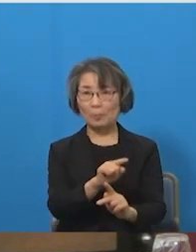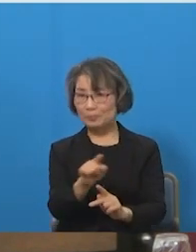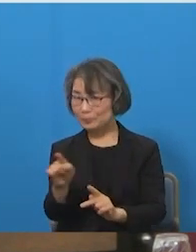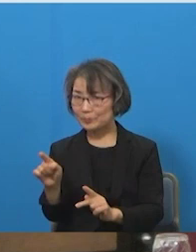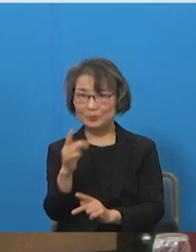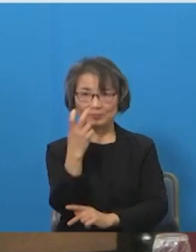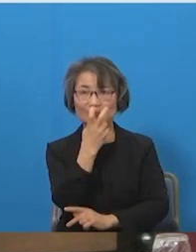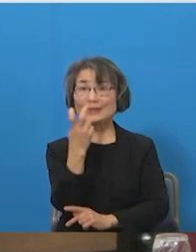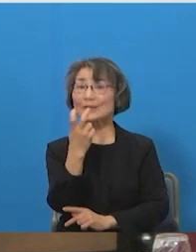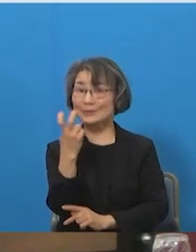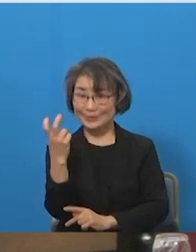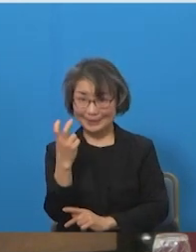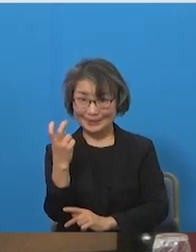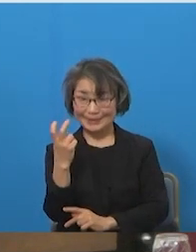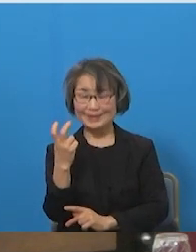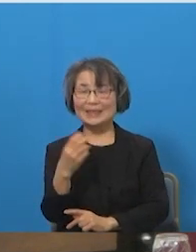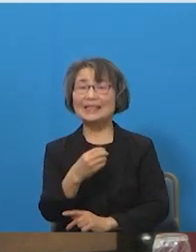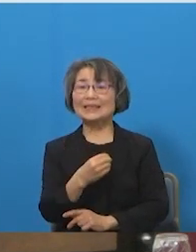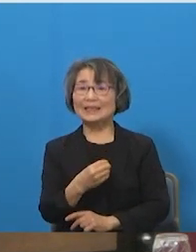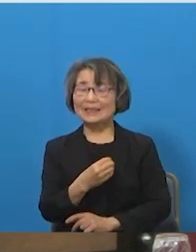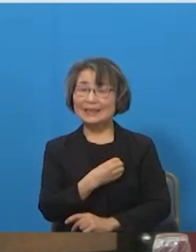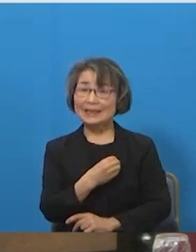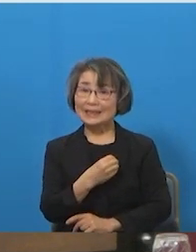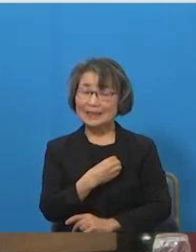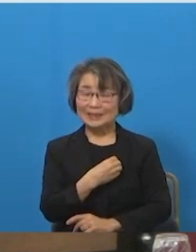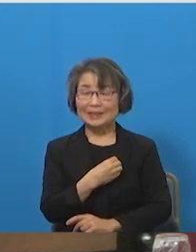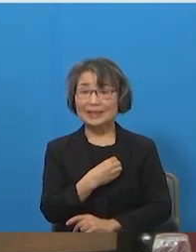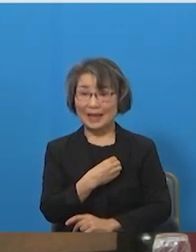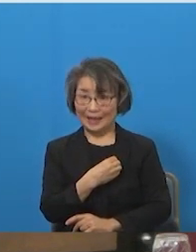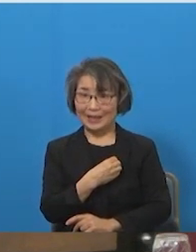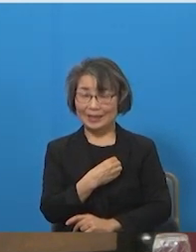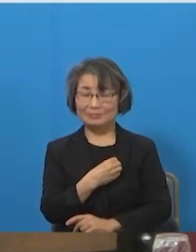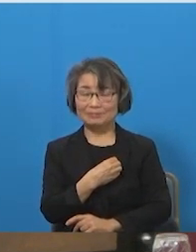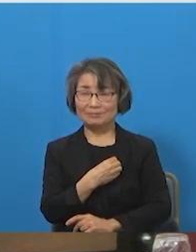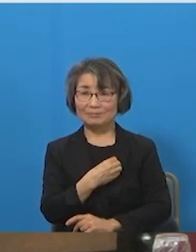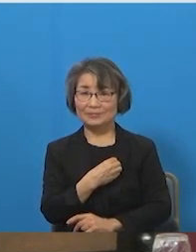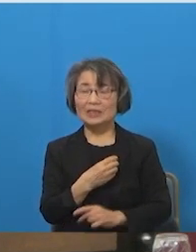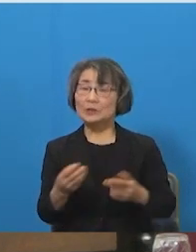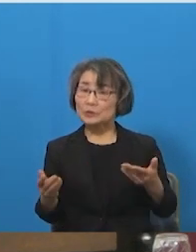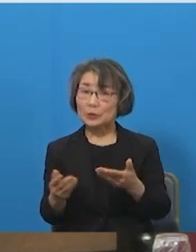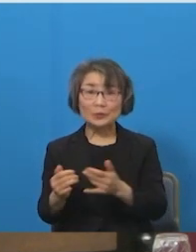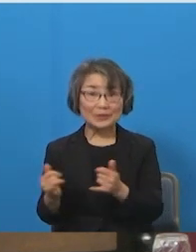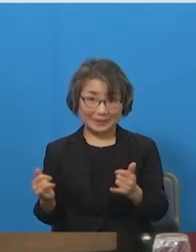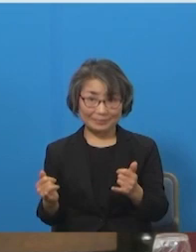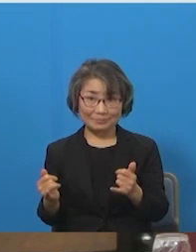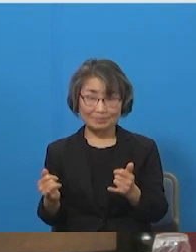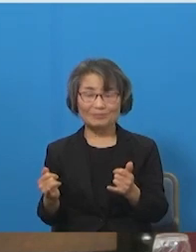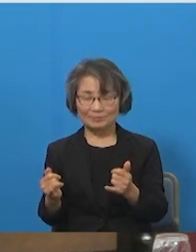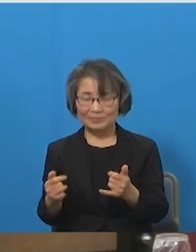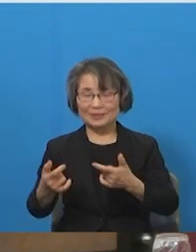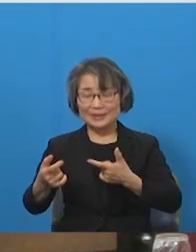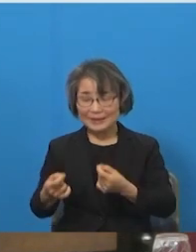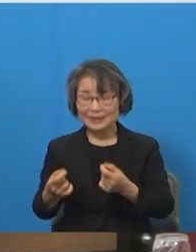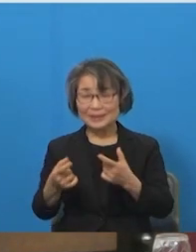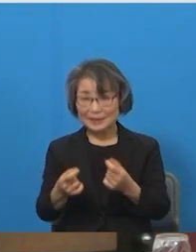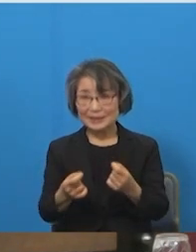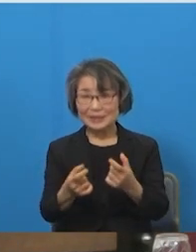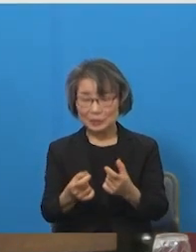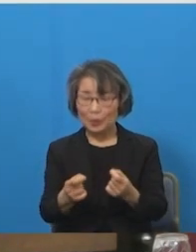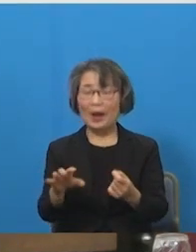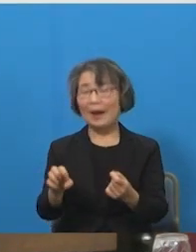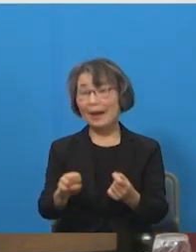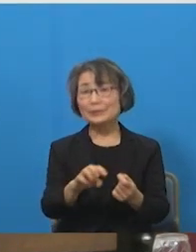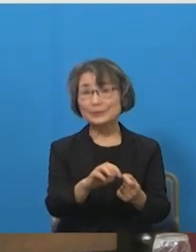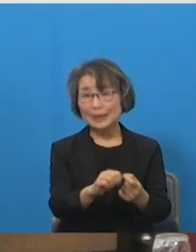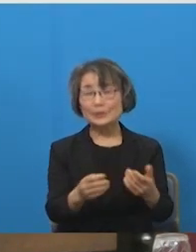見つめ直し、議員が日々の市で職員が日々の業務等を通じて把握している